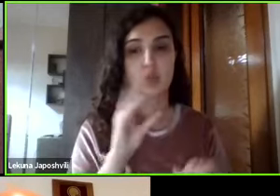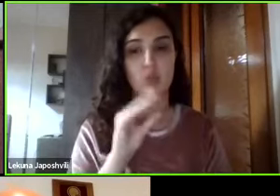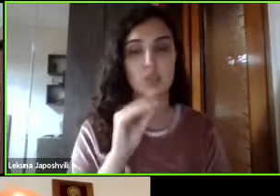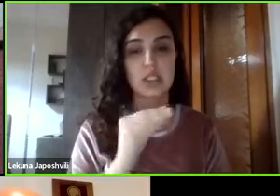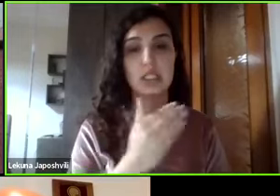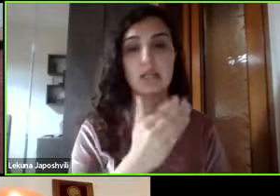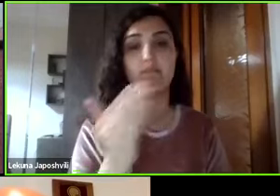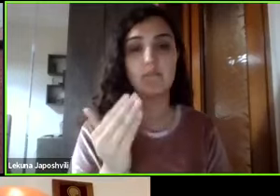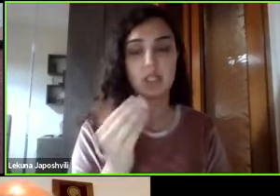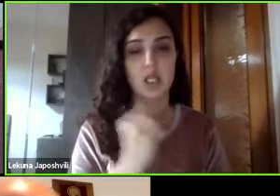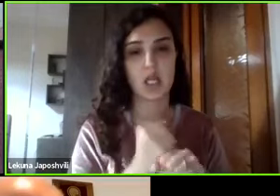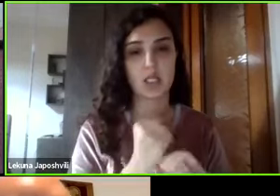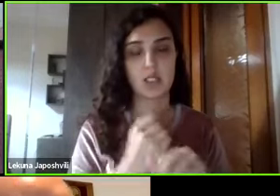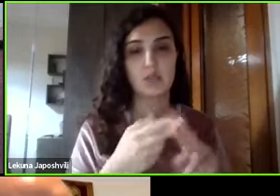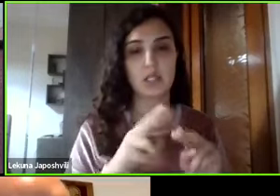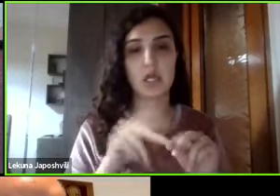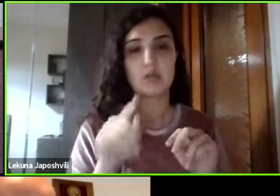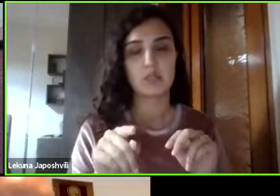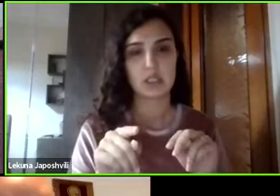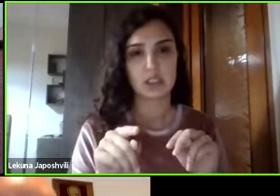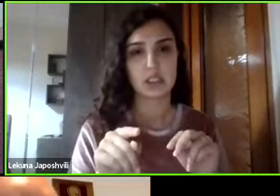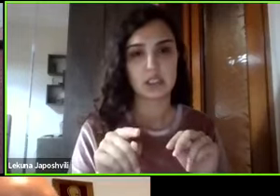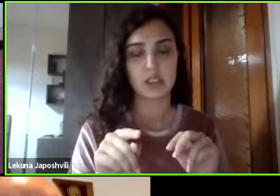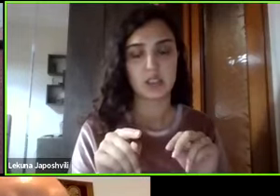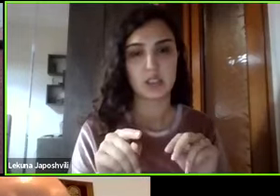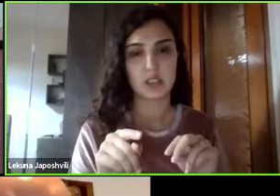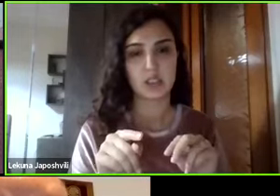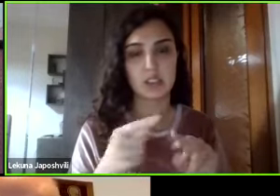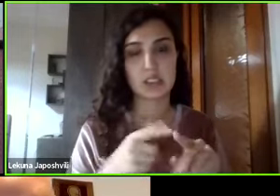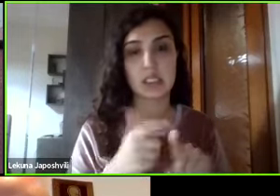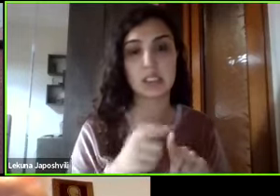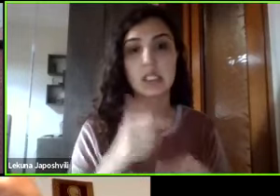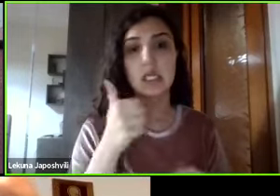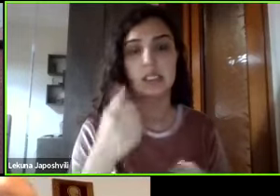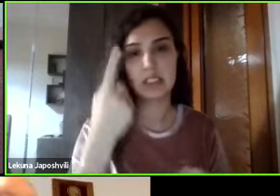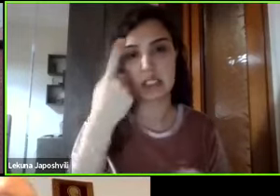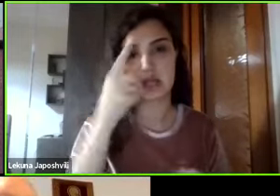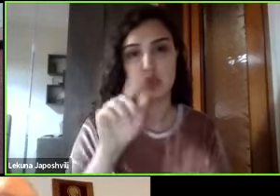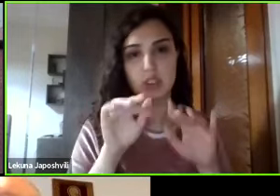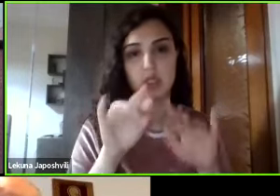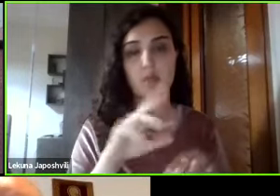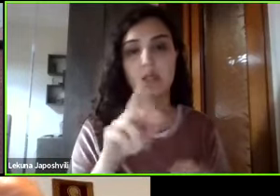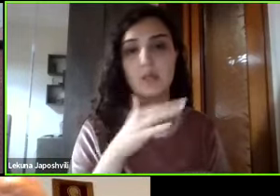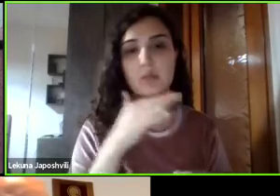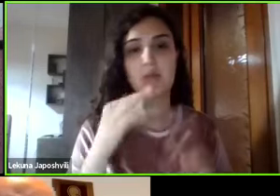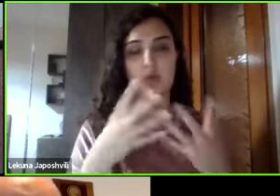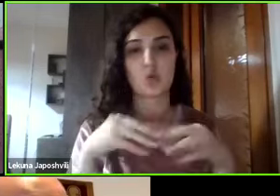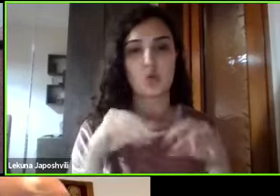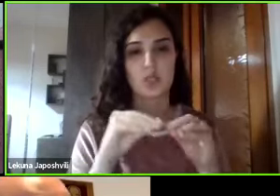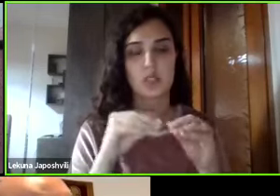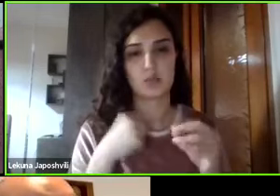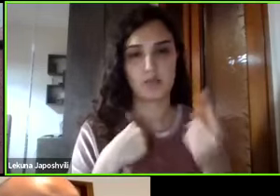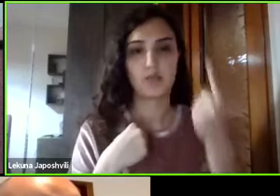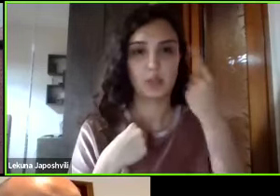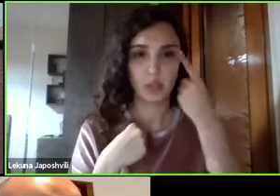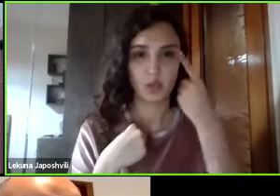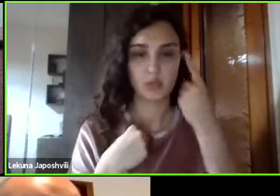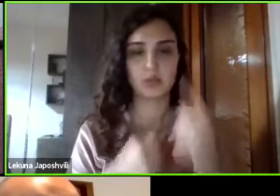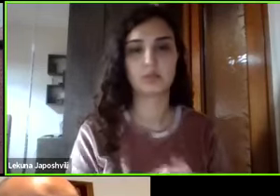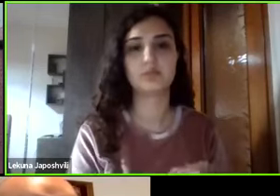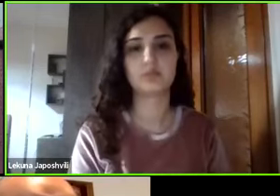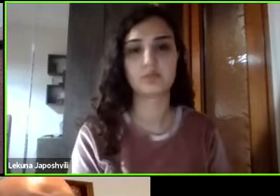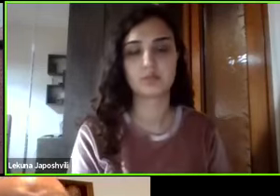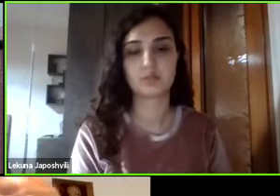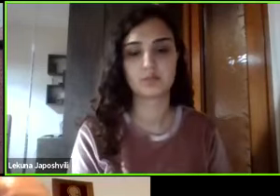თქვენ გააკეთებთ ამის ლოჯისტიკას, ეს ძალიან კარგი წარმოწება და ბევრ ოჯახს მე ვფიქრობ